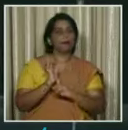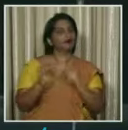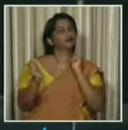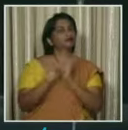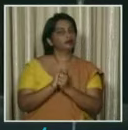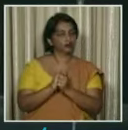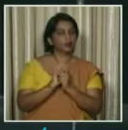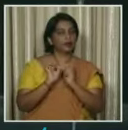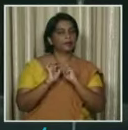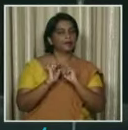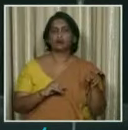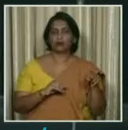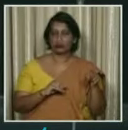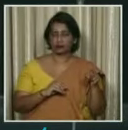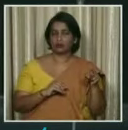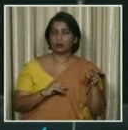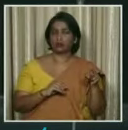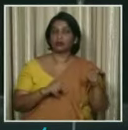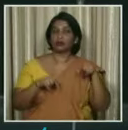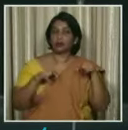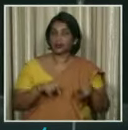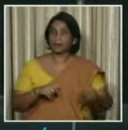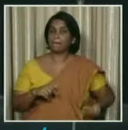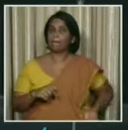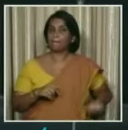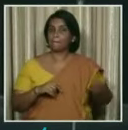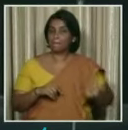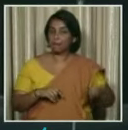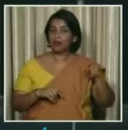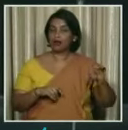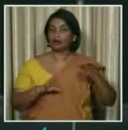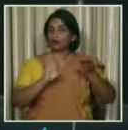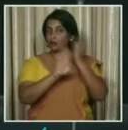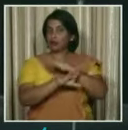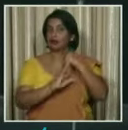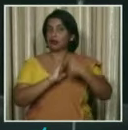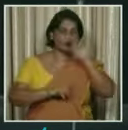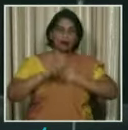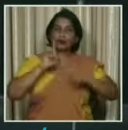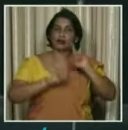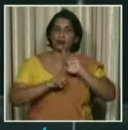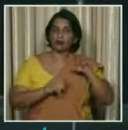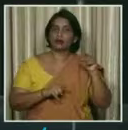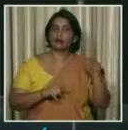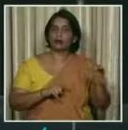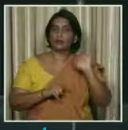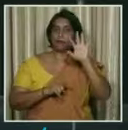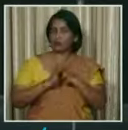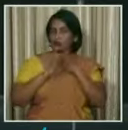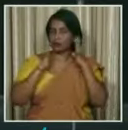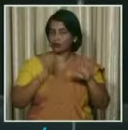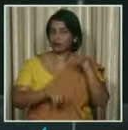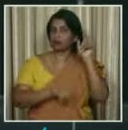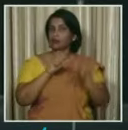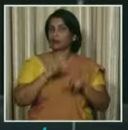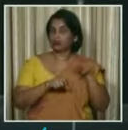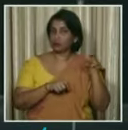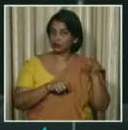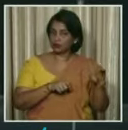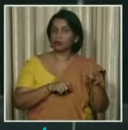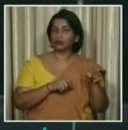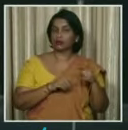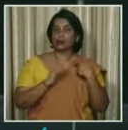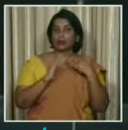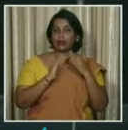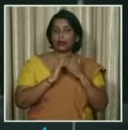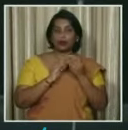සඳහා පනත් කෙටුම්පත ඉදිරිපත් කළා. අද බංග්ලාදේශයේ වෙන දේ එදා ලංකාවට වෙන්න ගිය වෙලාවේදී 5000කට අධික පිරිසක් ඔබතුමාගේ නිල